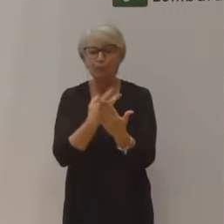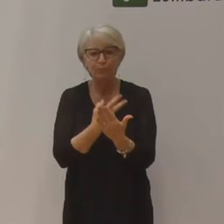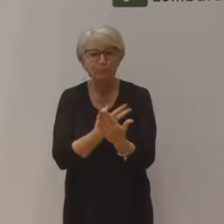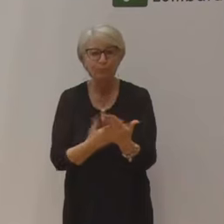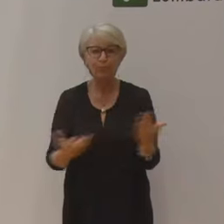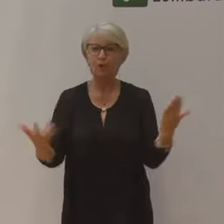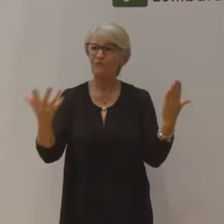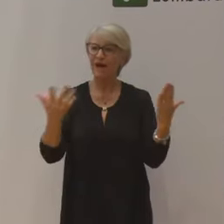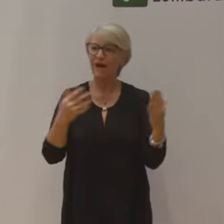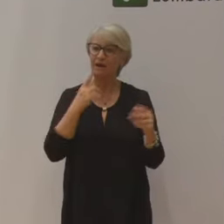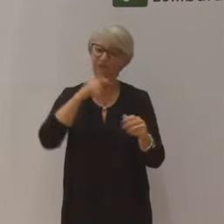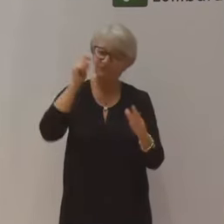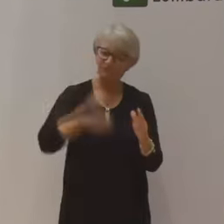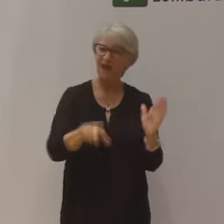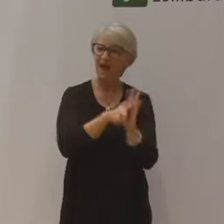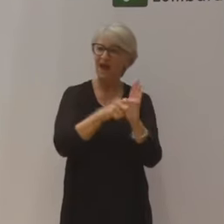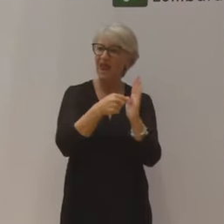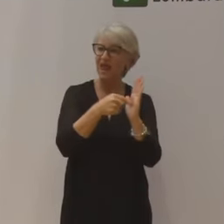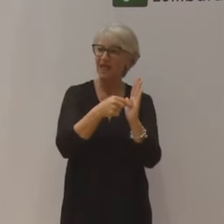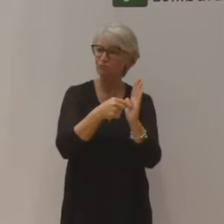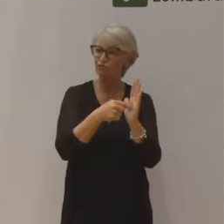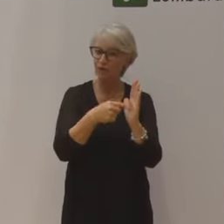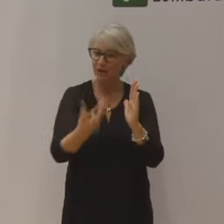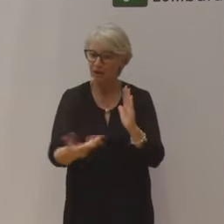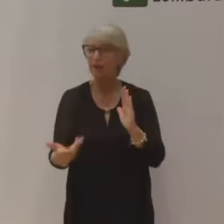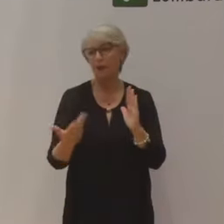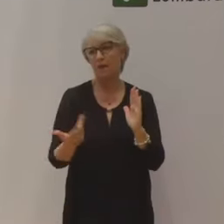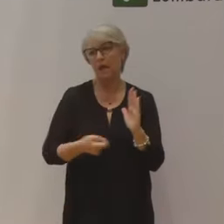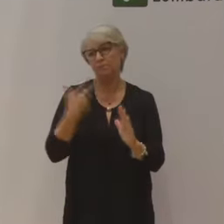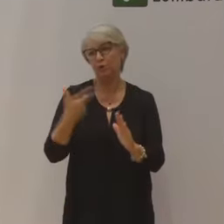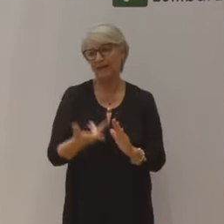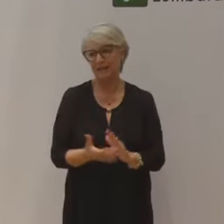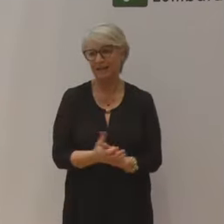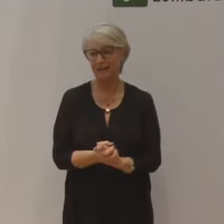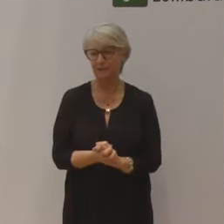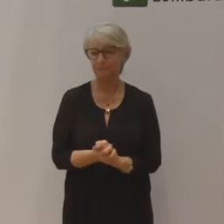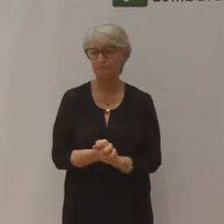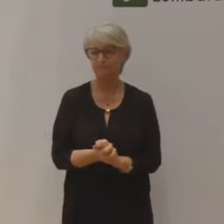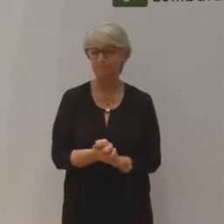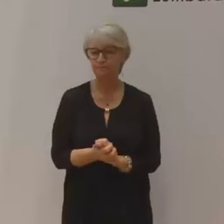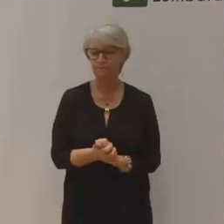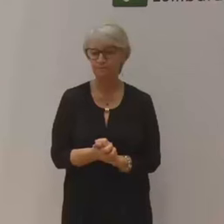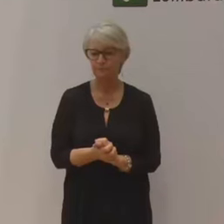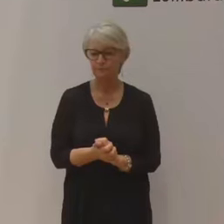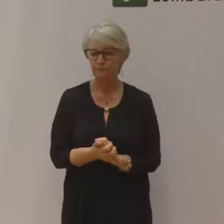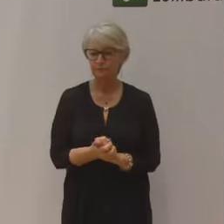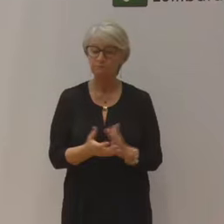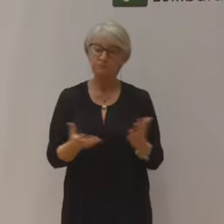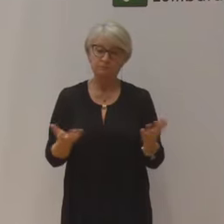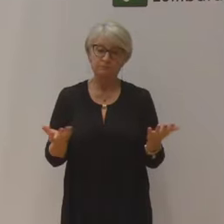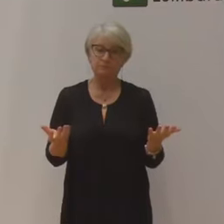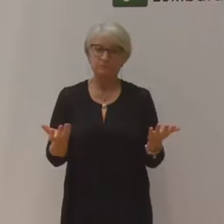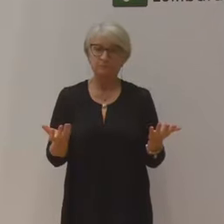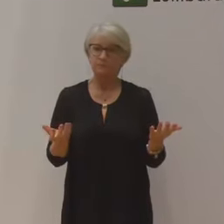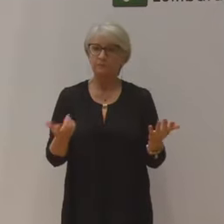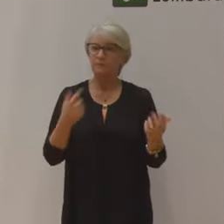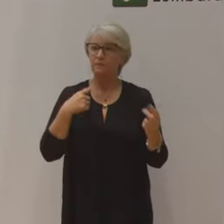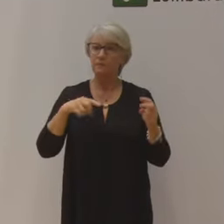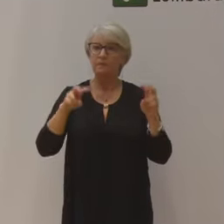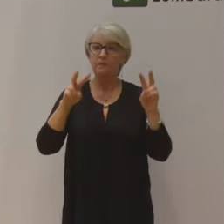campo a declinare la legge è fondamentale. Da ultimo, è utile richiamare anche il tema